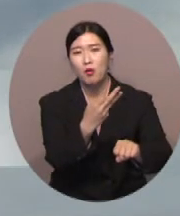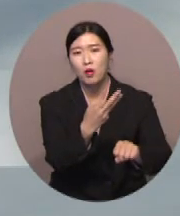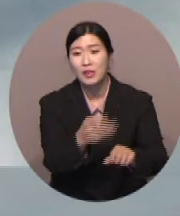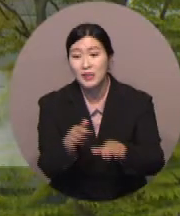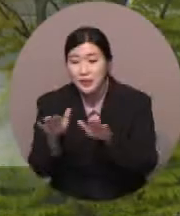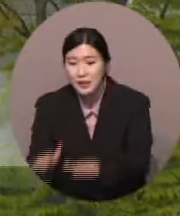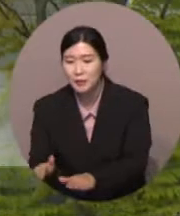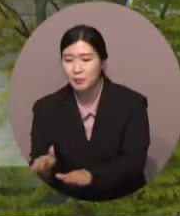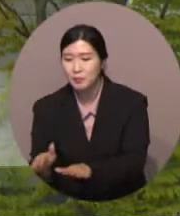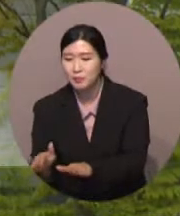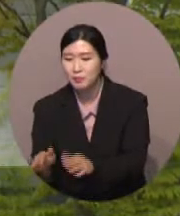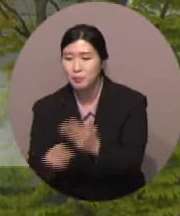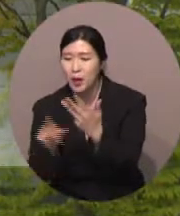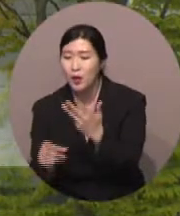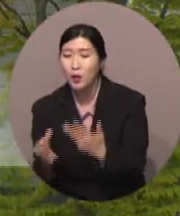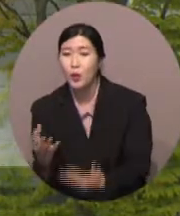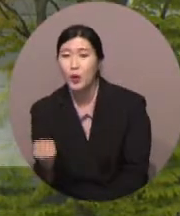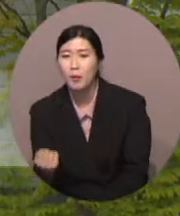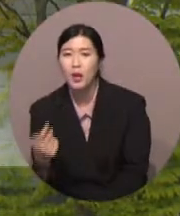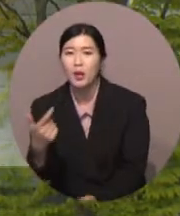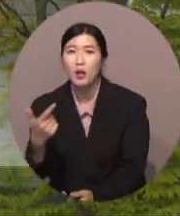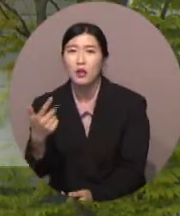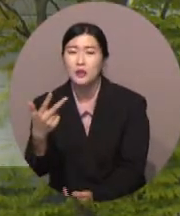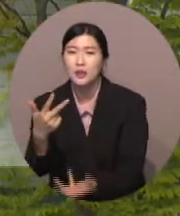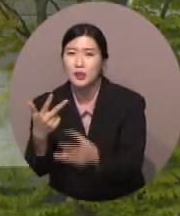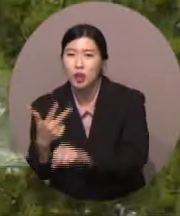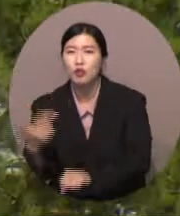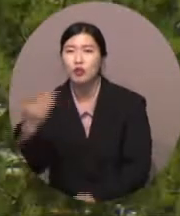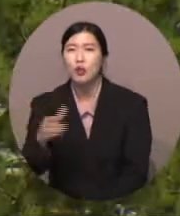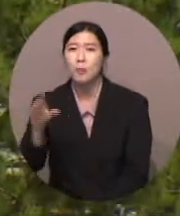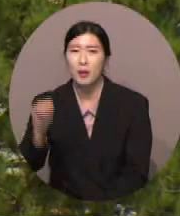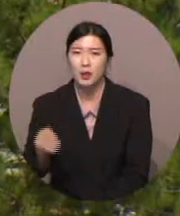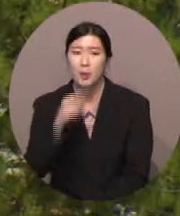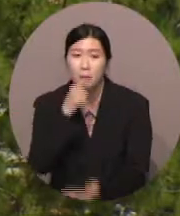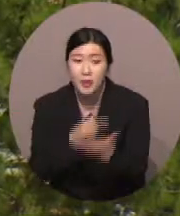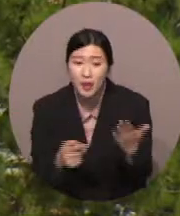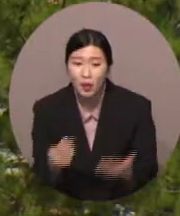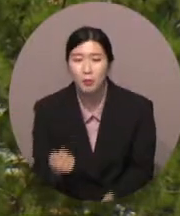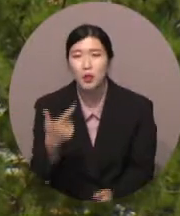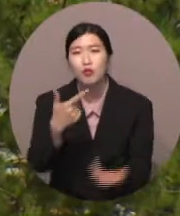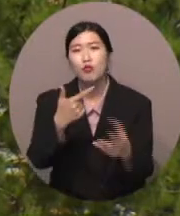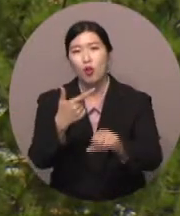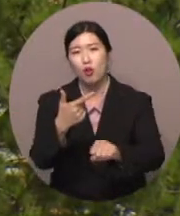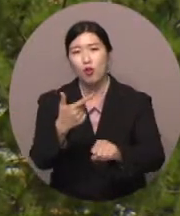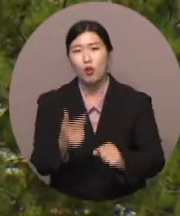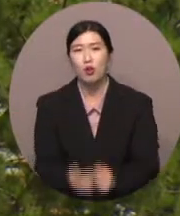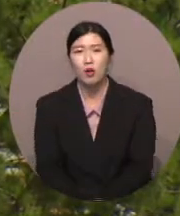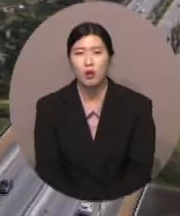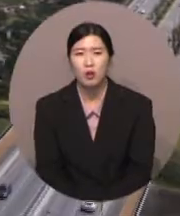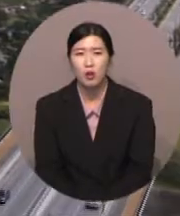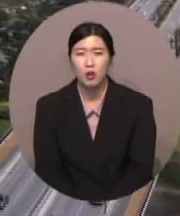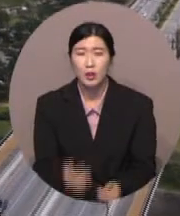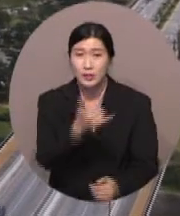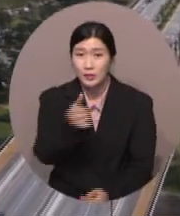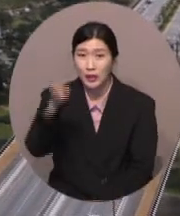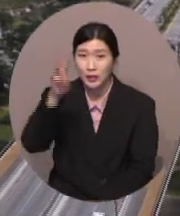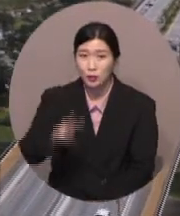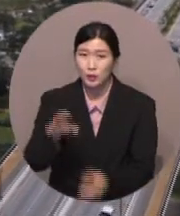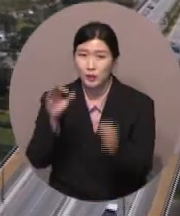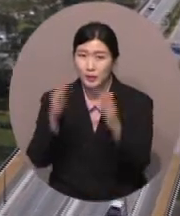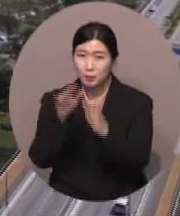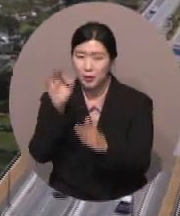거래됐지만 지난달에는 6억 원 가까이 떨어진 7억 9천만 원의 거래가 이뤄졌습니다. 고공행진을 보이던 세종시